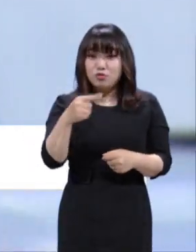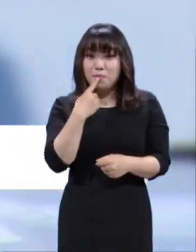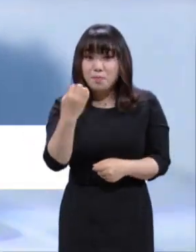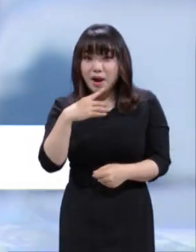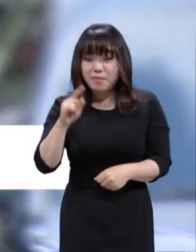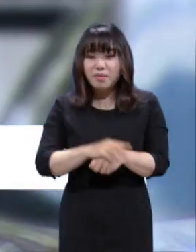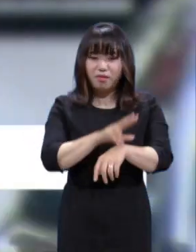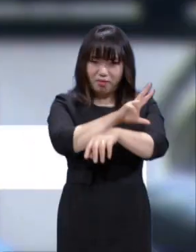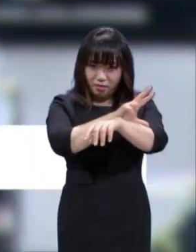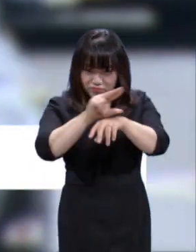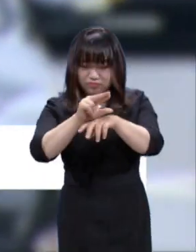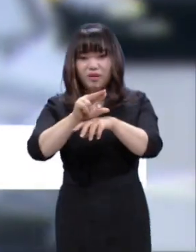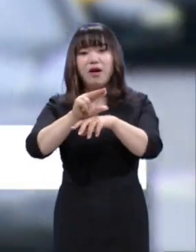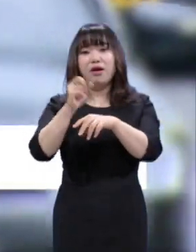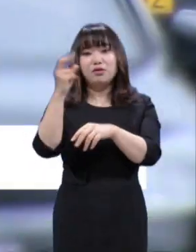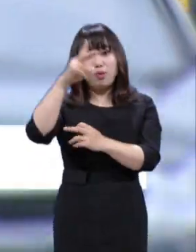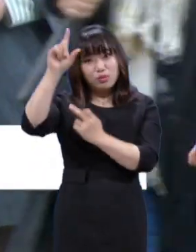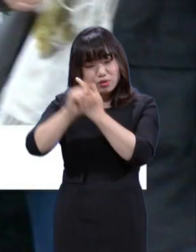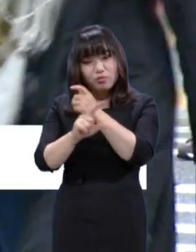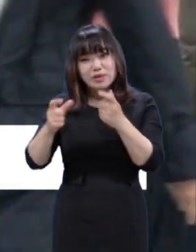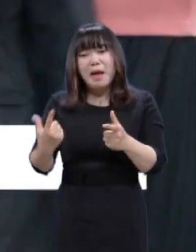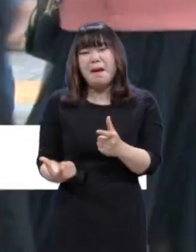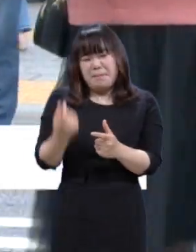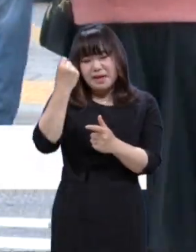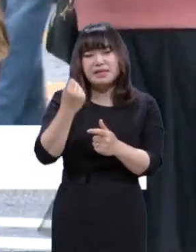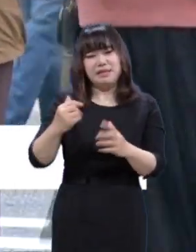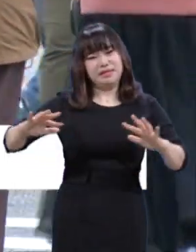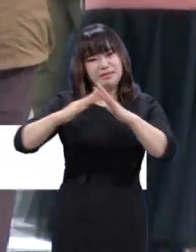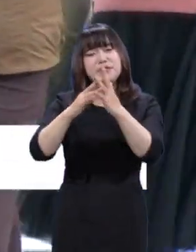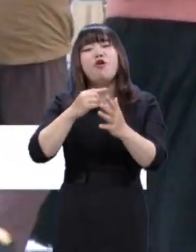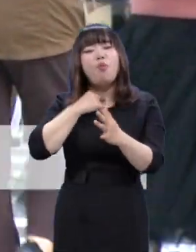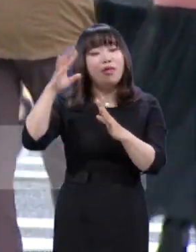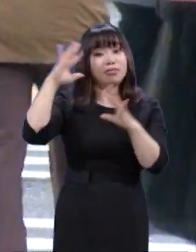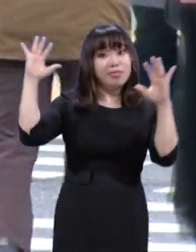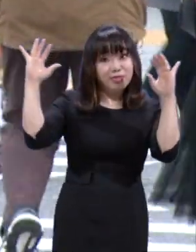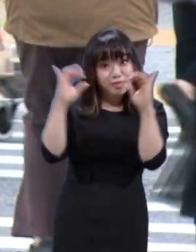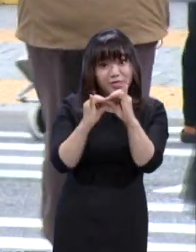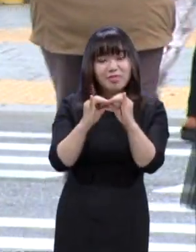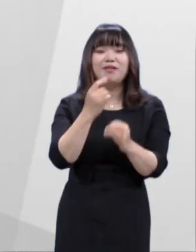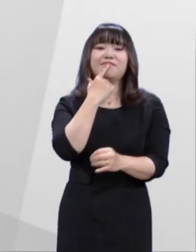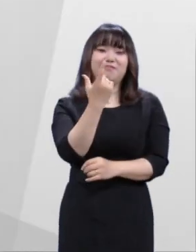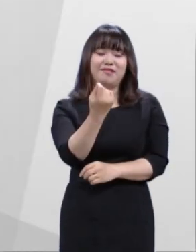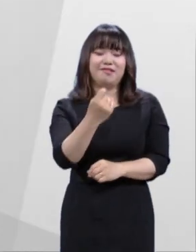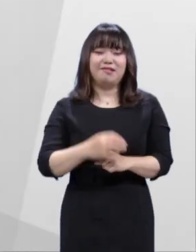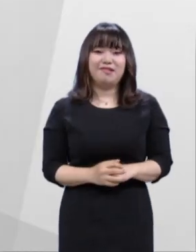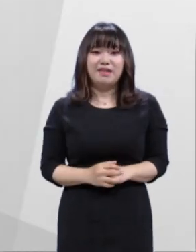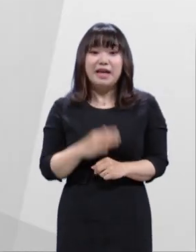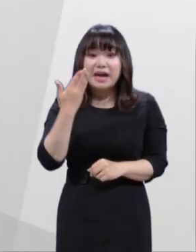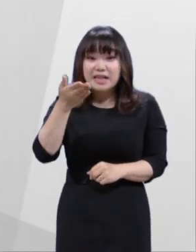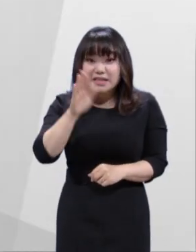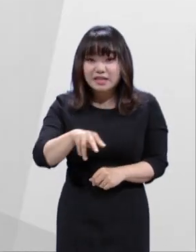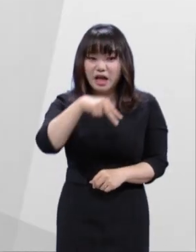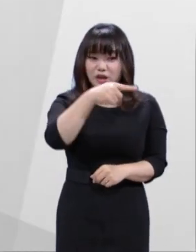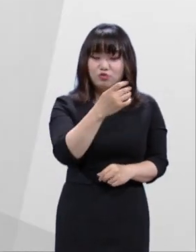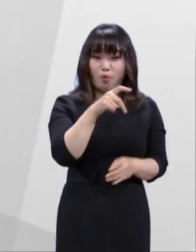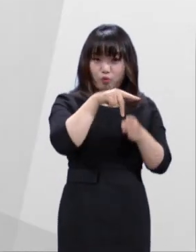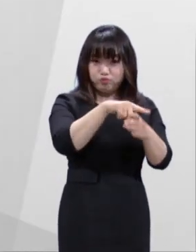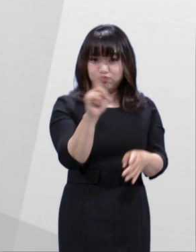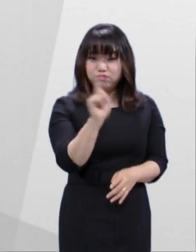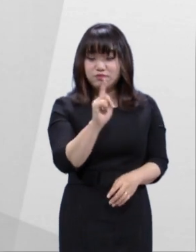강북횡단선과 서부경전철을 조금이라도 빨리 추진해야 한다는데 이견이 없습니다. 그러나 송영길